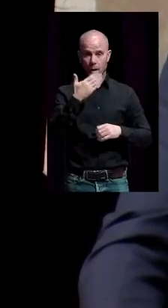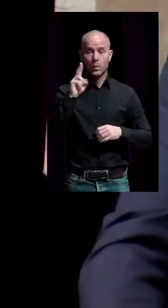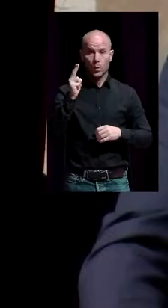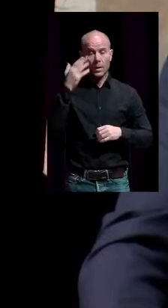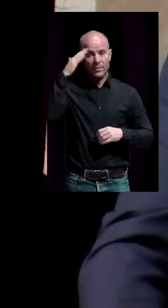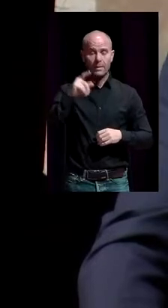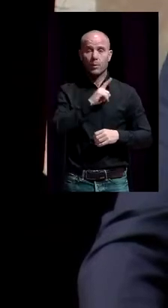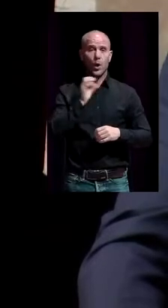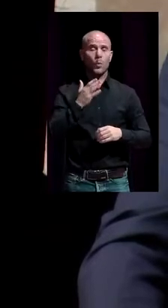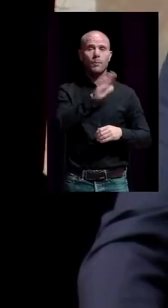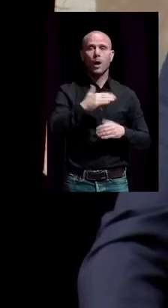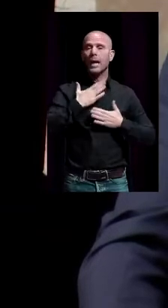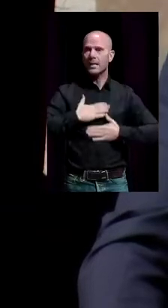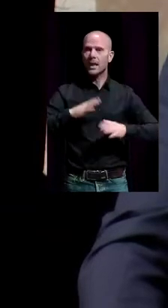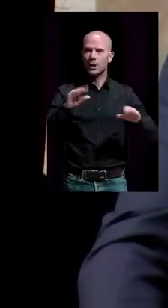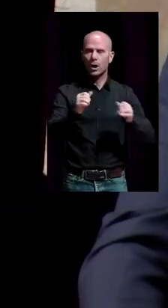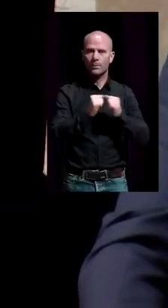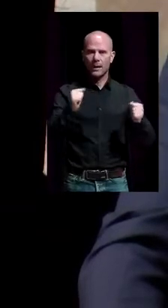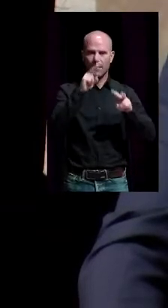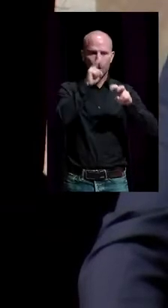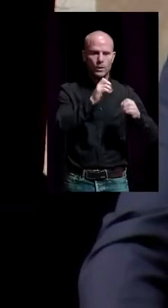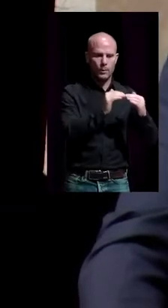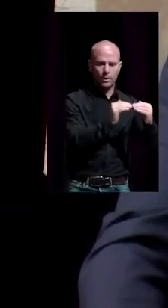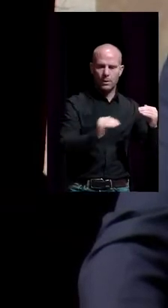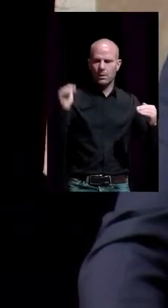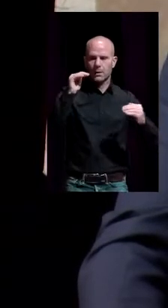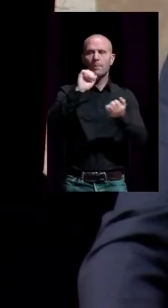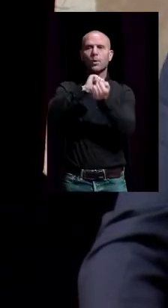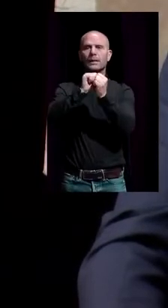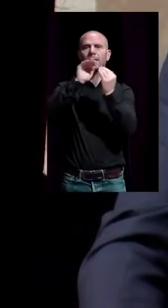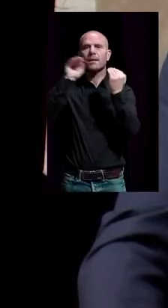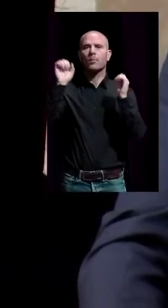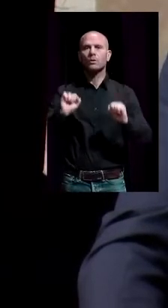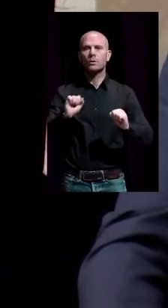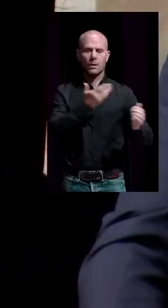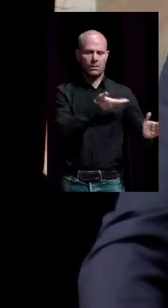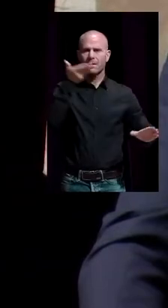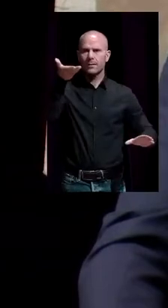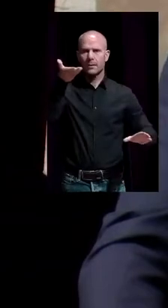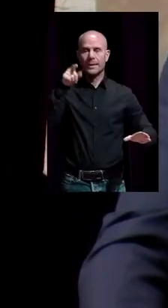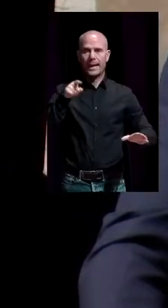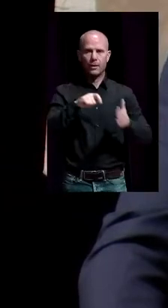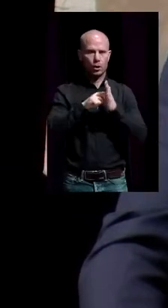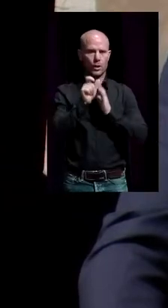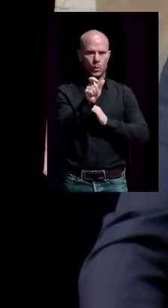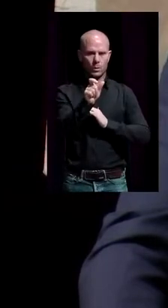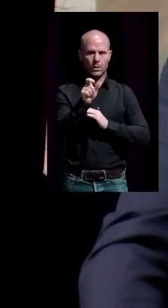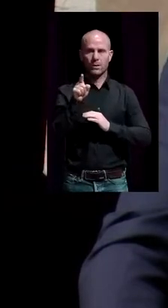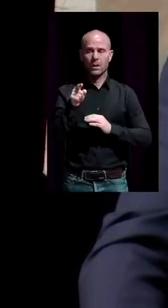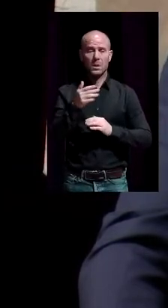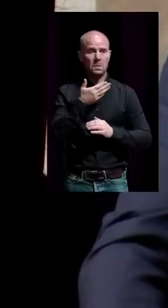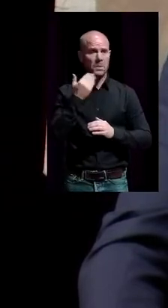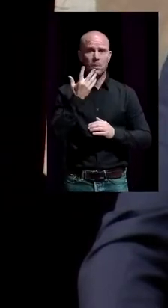om barnhälsa. Men vi måste ta forskningen upp till det politiska nivå. Det är detta nyckelordet som inte har varit